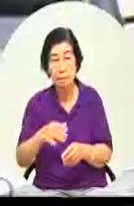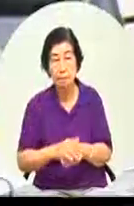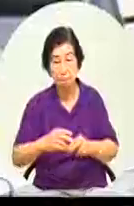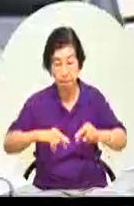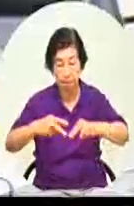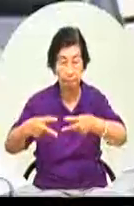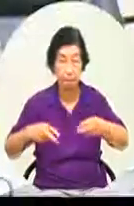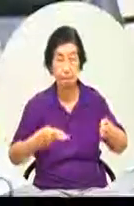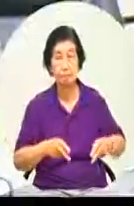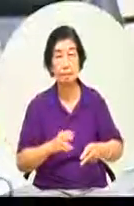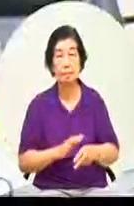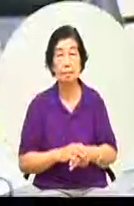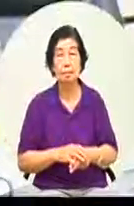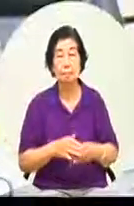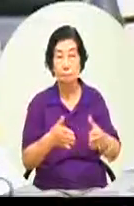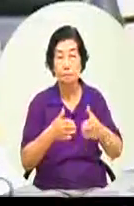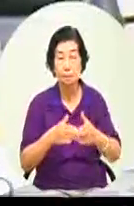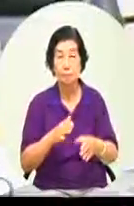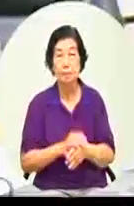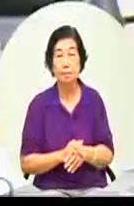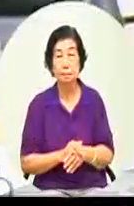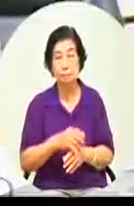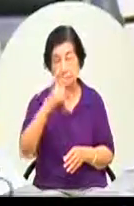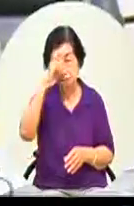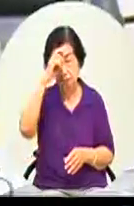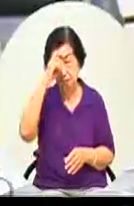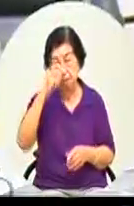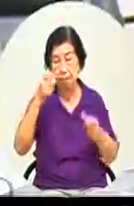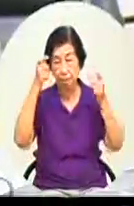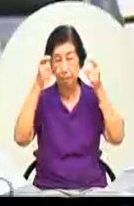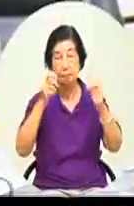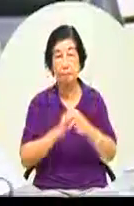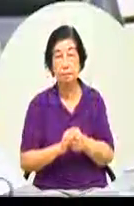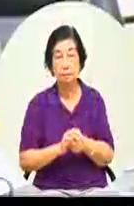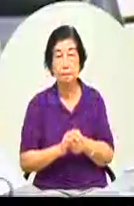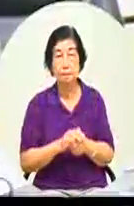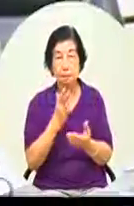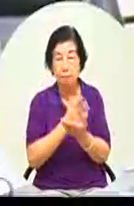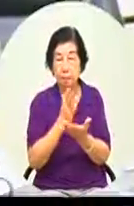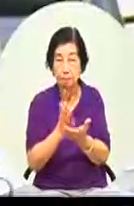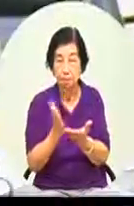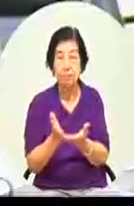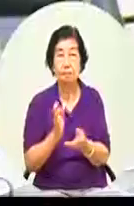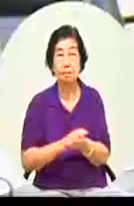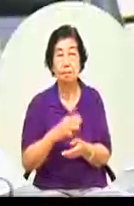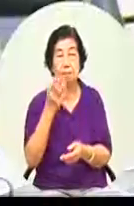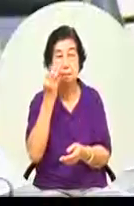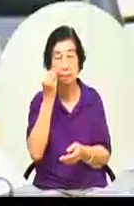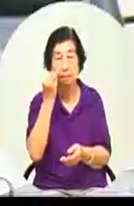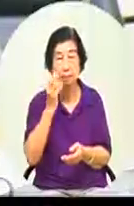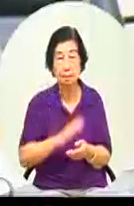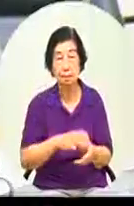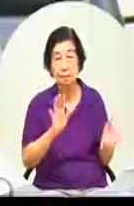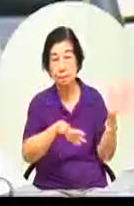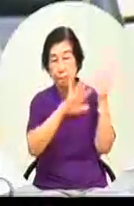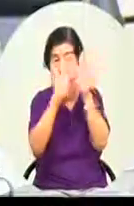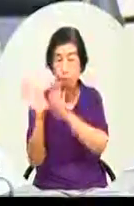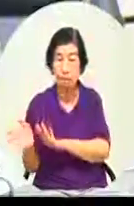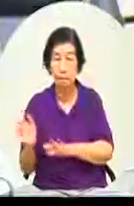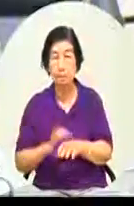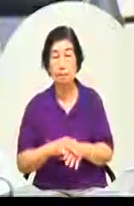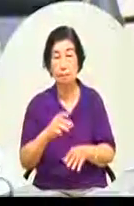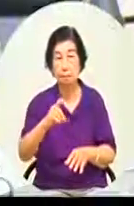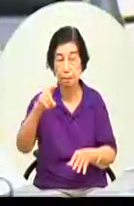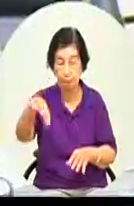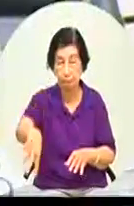的地方，所以我也希望说高雄未来是不是能够有更多的观光的景点，更有特色的在地特色，因为我们的局